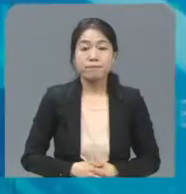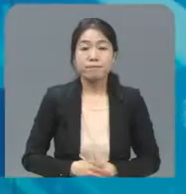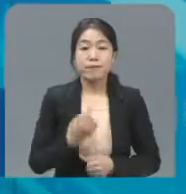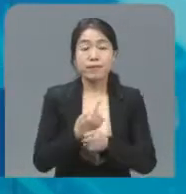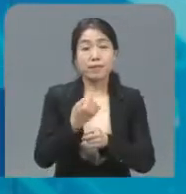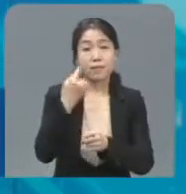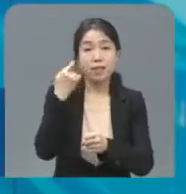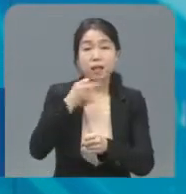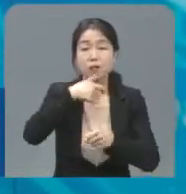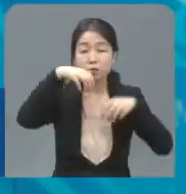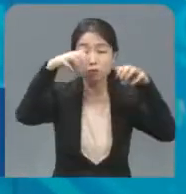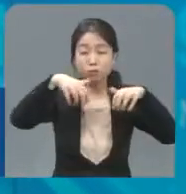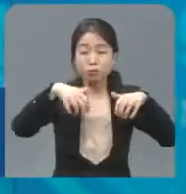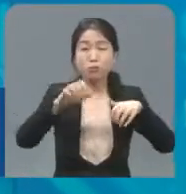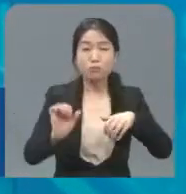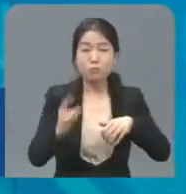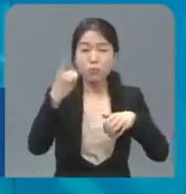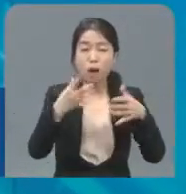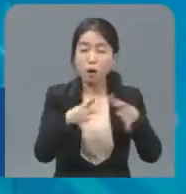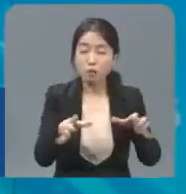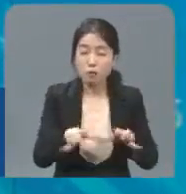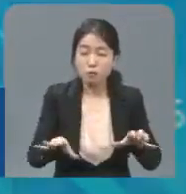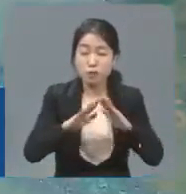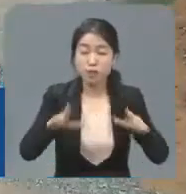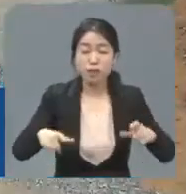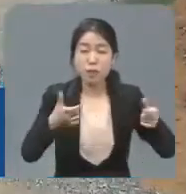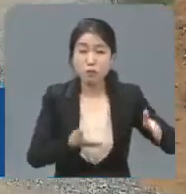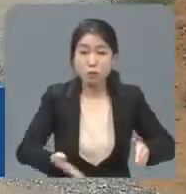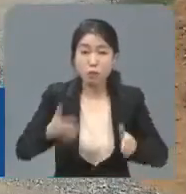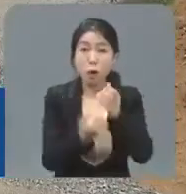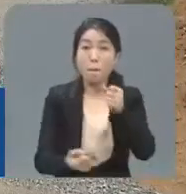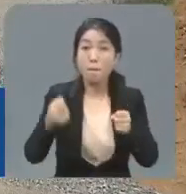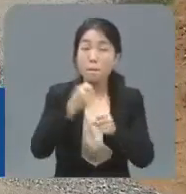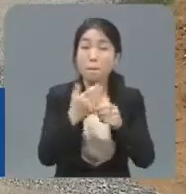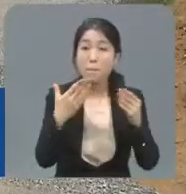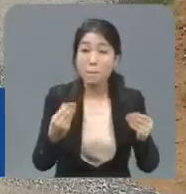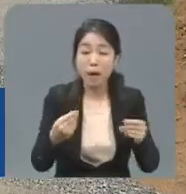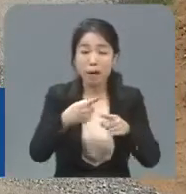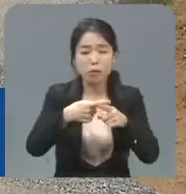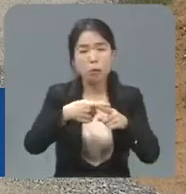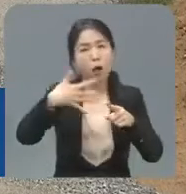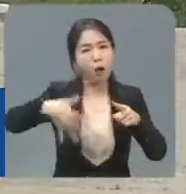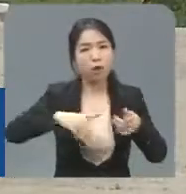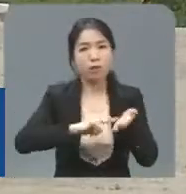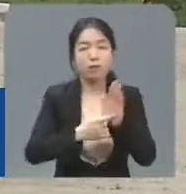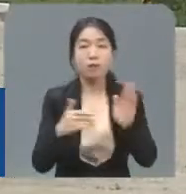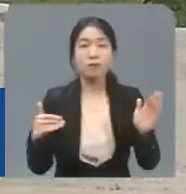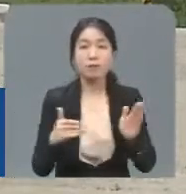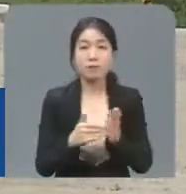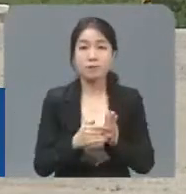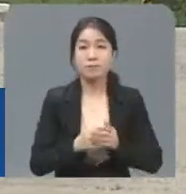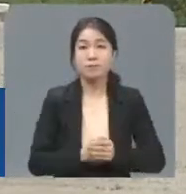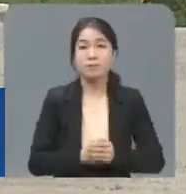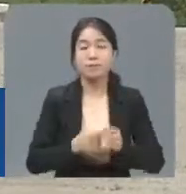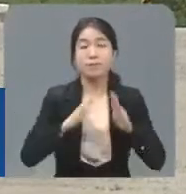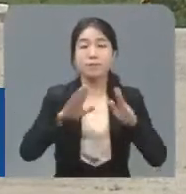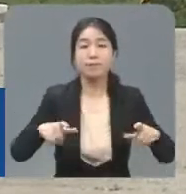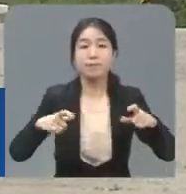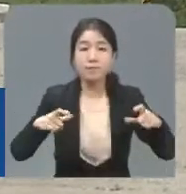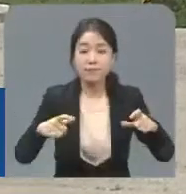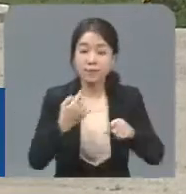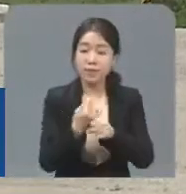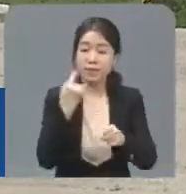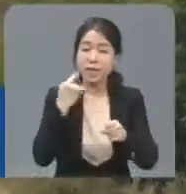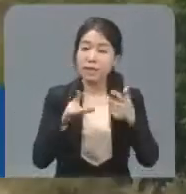지난해 수해로 부서진 전남 지역 도로 가운데 복구된 곳이 절반도 되지 않는 걸로 나타났습니다. 전남에서는